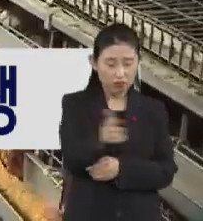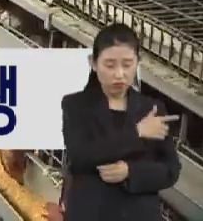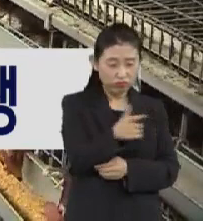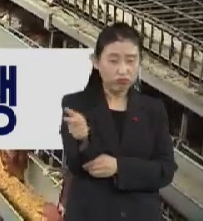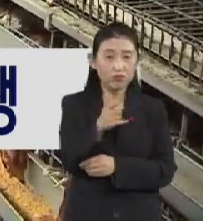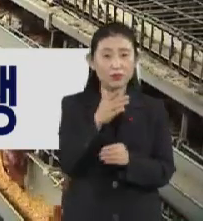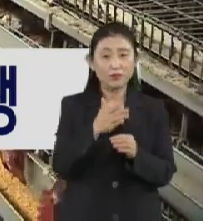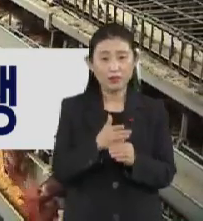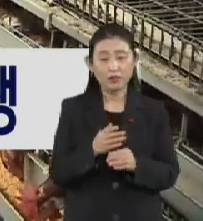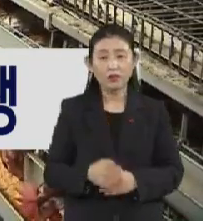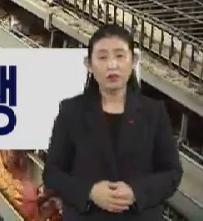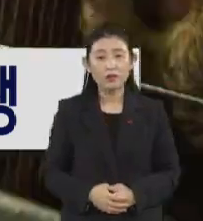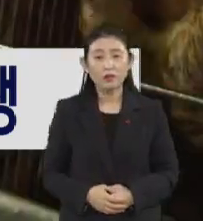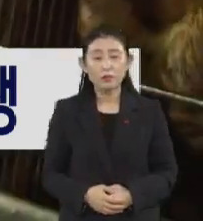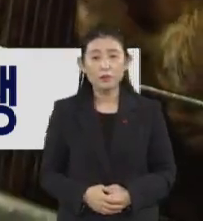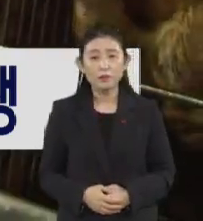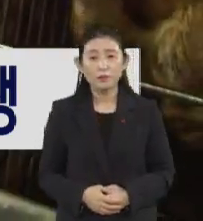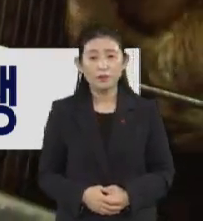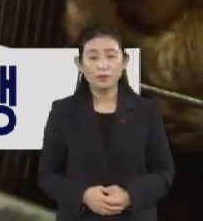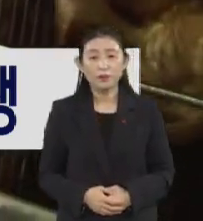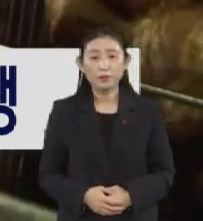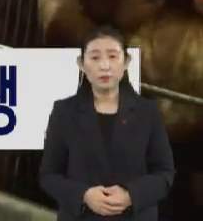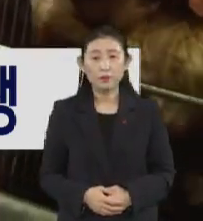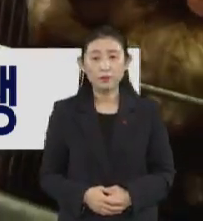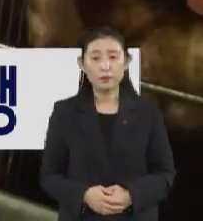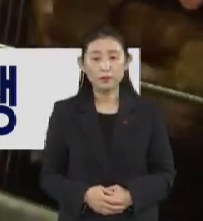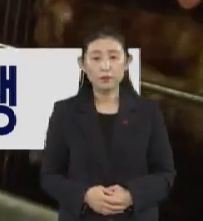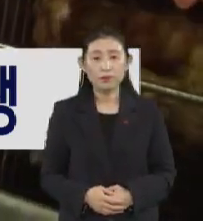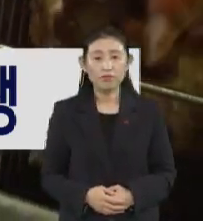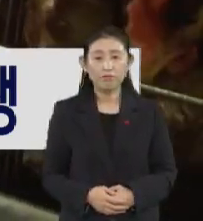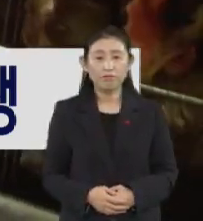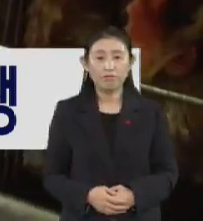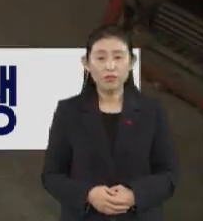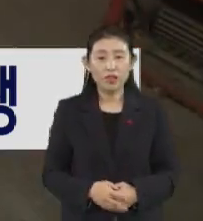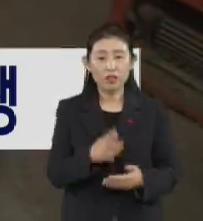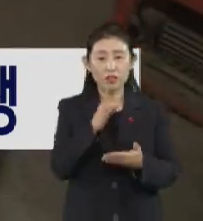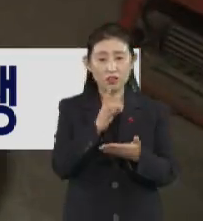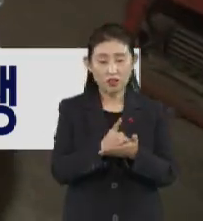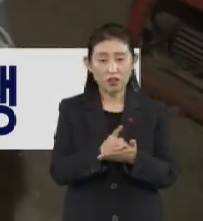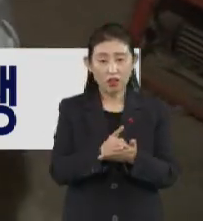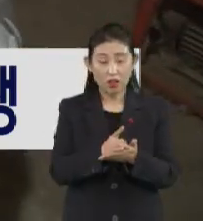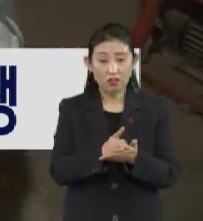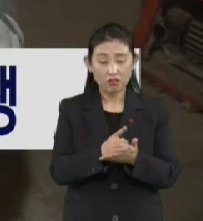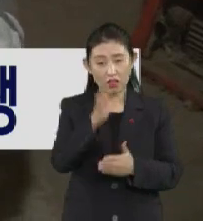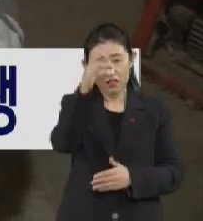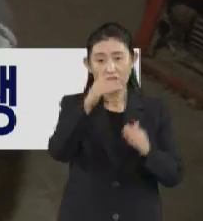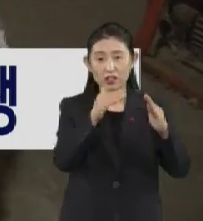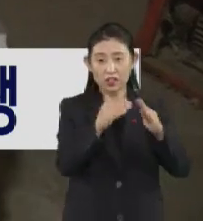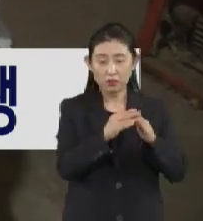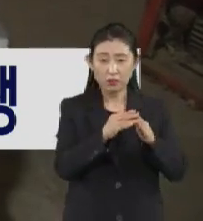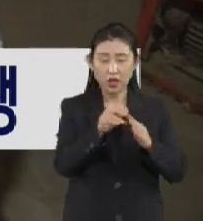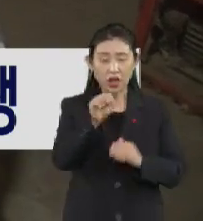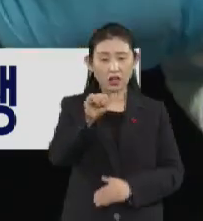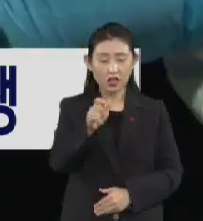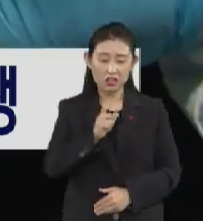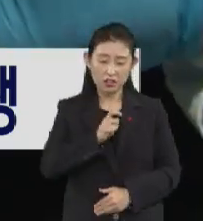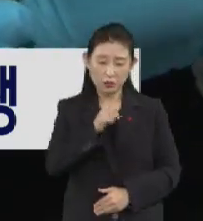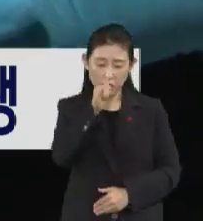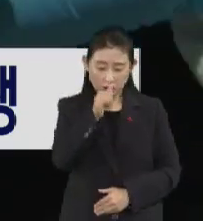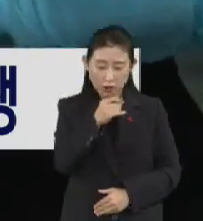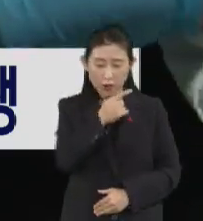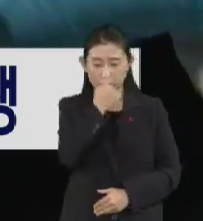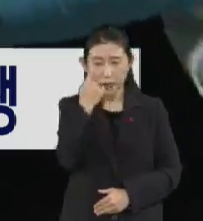긴급 방역조치에 나섰습니다. AI 중앙사고수습본부는 천안 산란계 농장에서 AI 의심 사례를